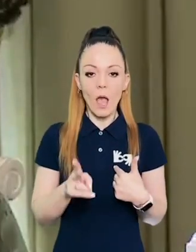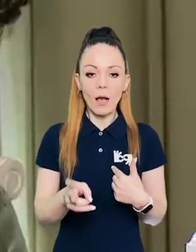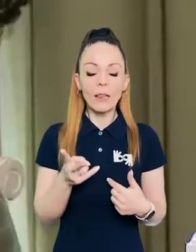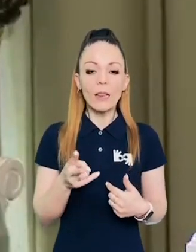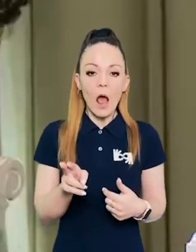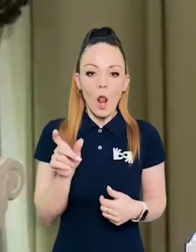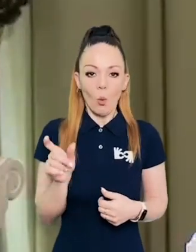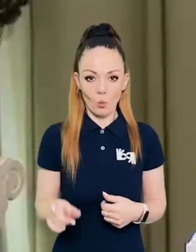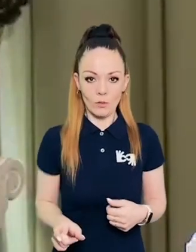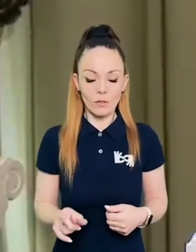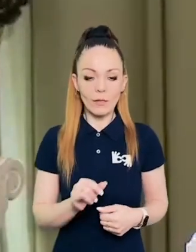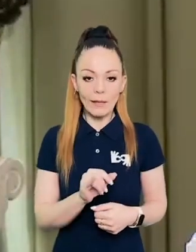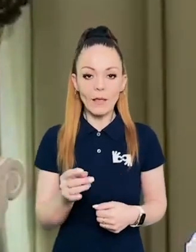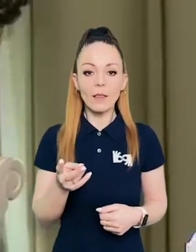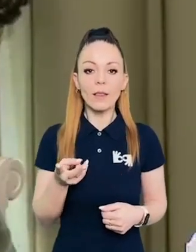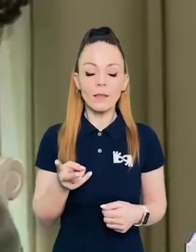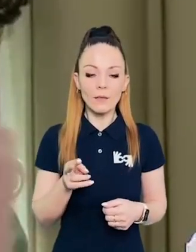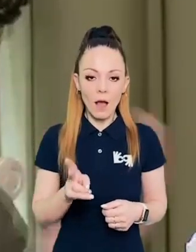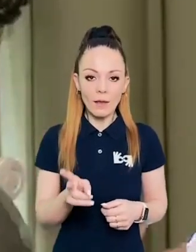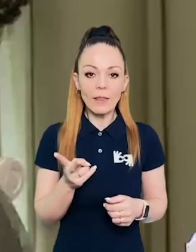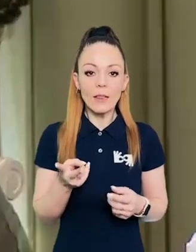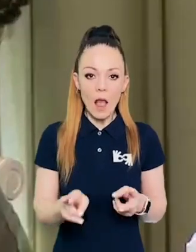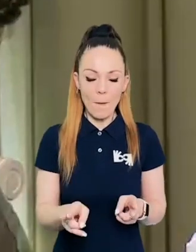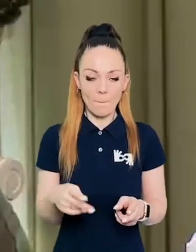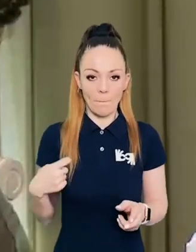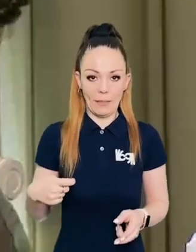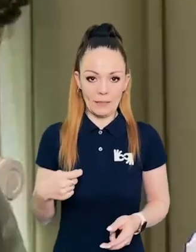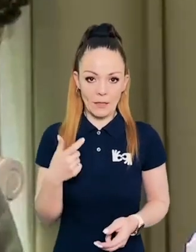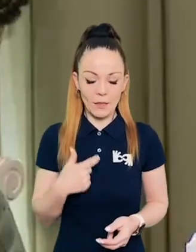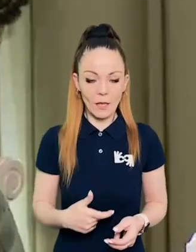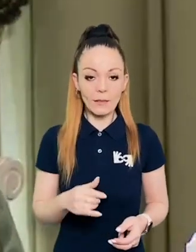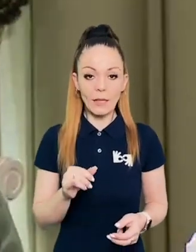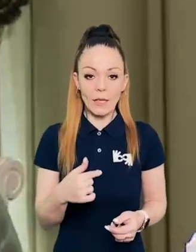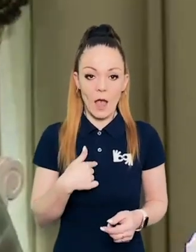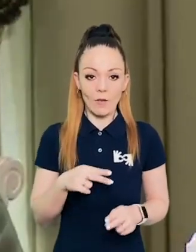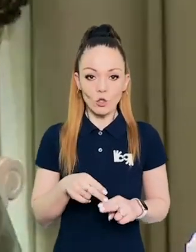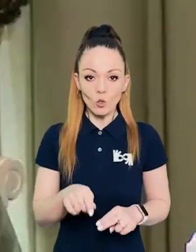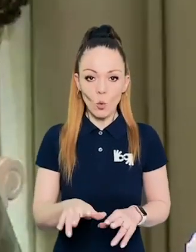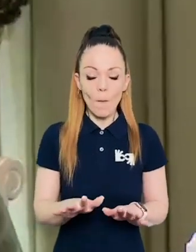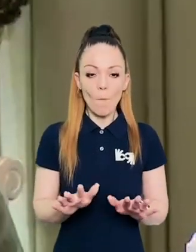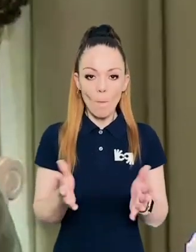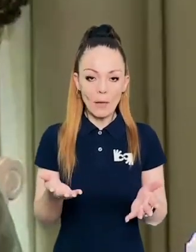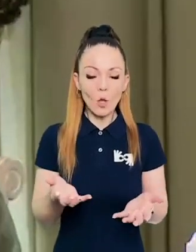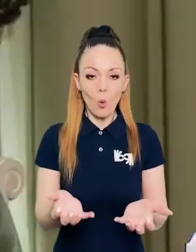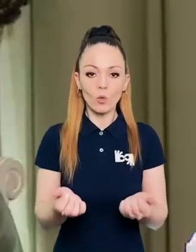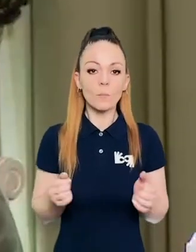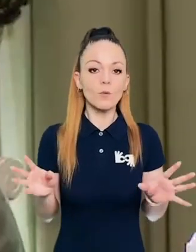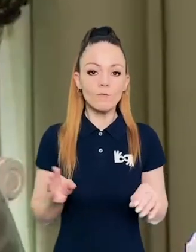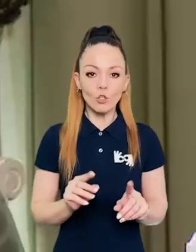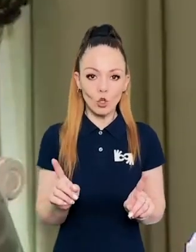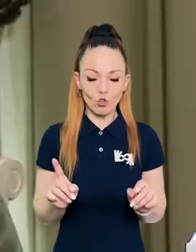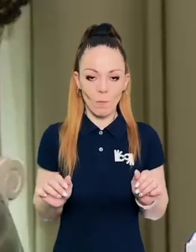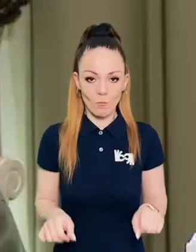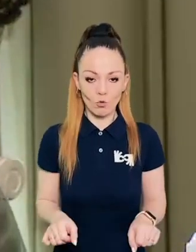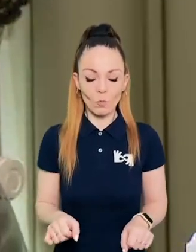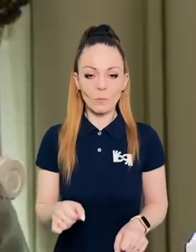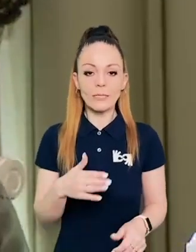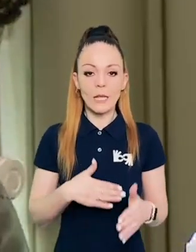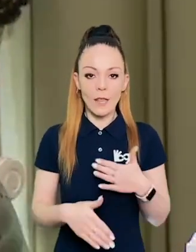як для людини і як для президента. І я від цього моменту отримую все, що